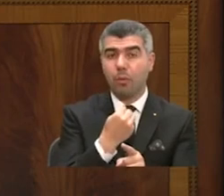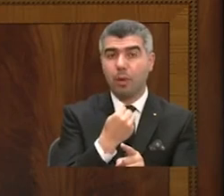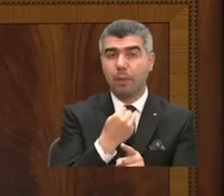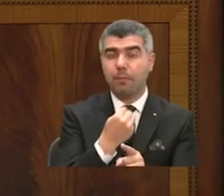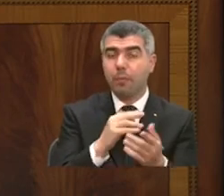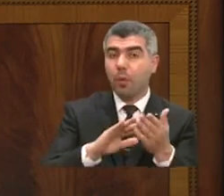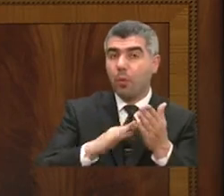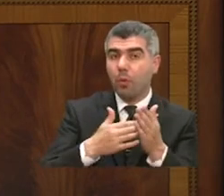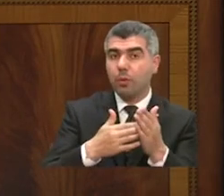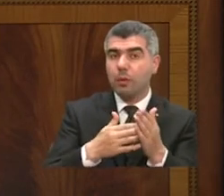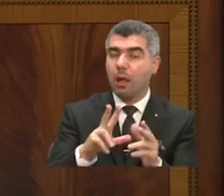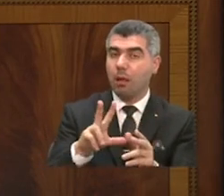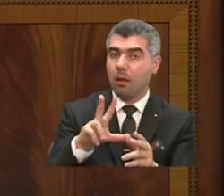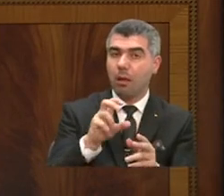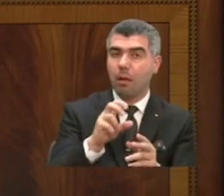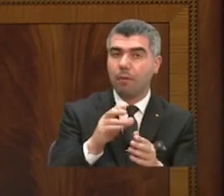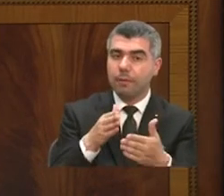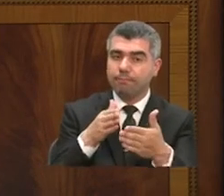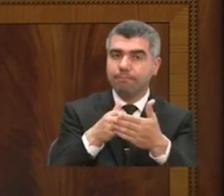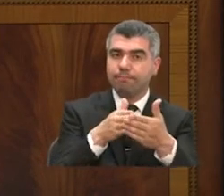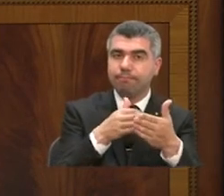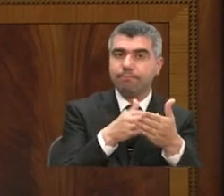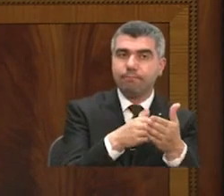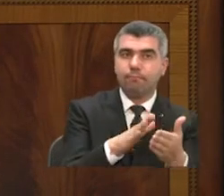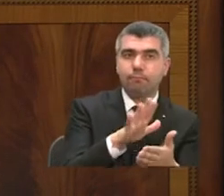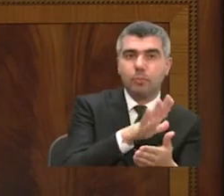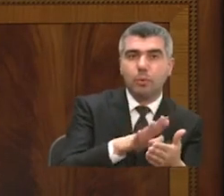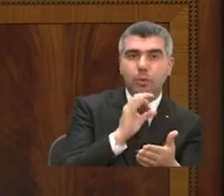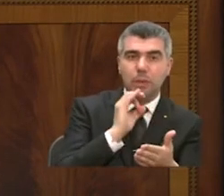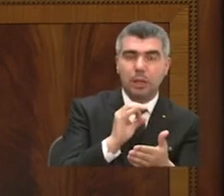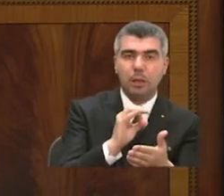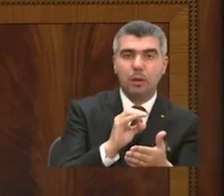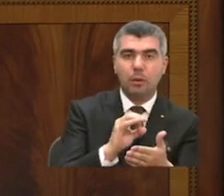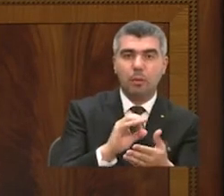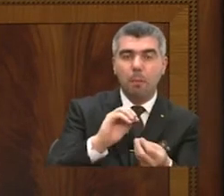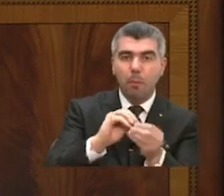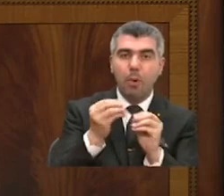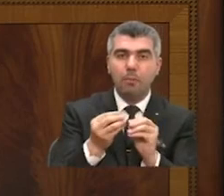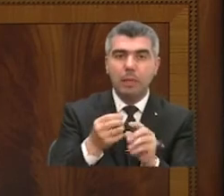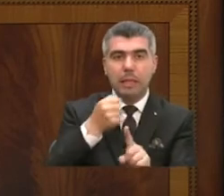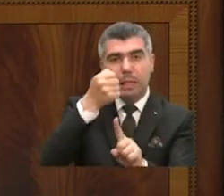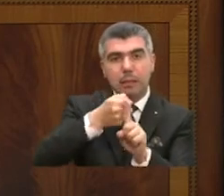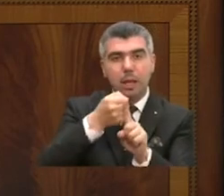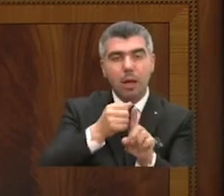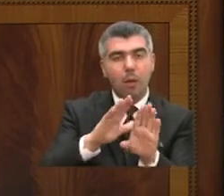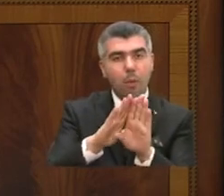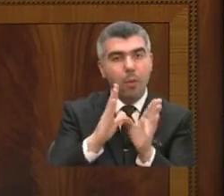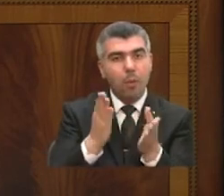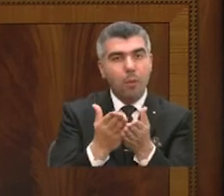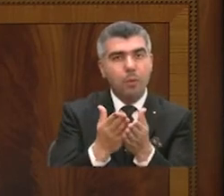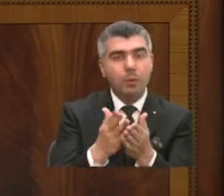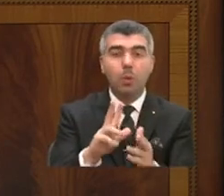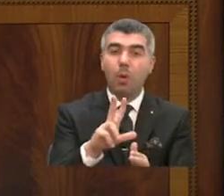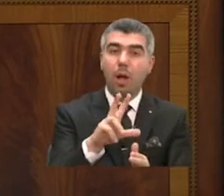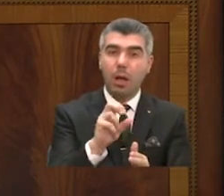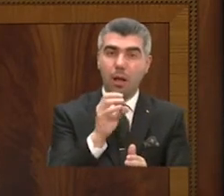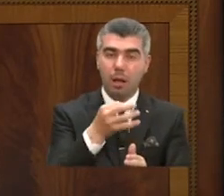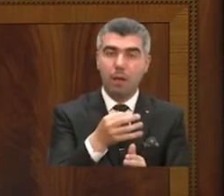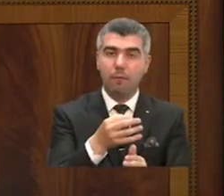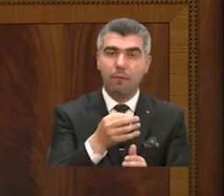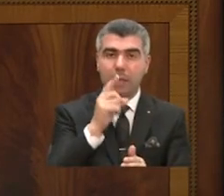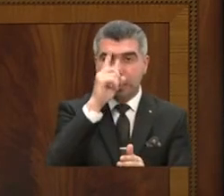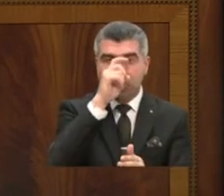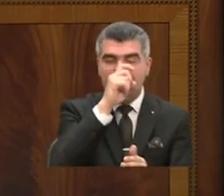في الحكومة واعون بحجم التحديات التي تنتظرنا في هذا الوجه الإصلاحي الكبير، وندرك كذلك حجم